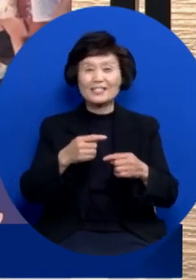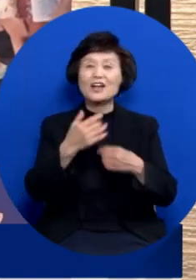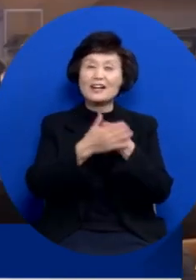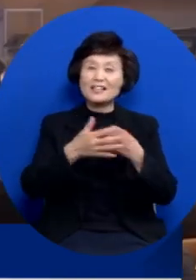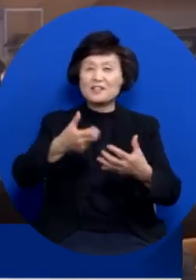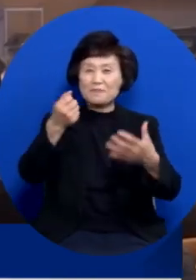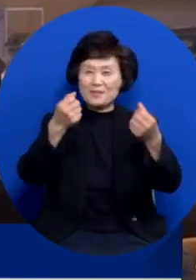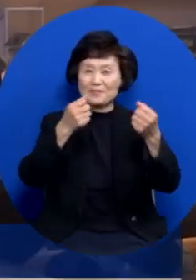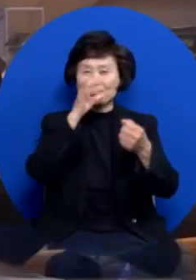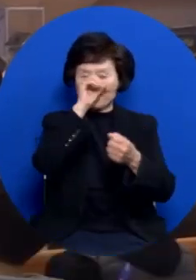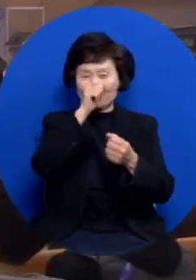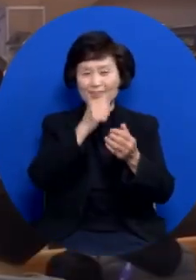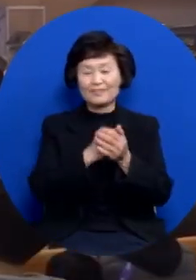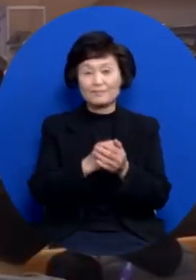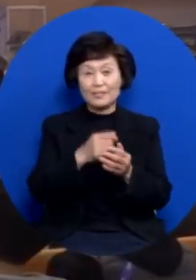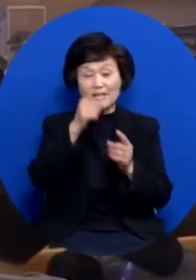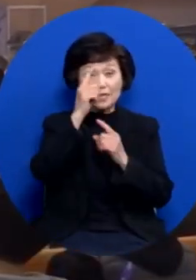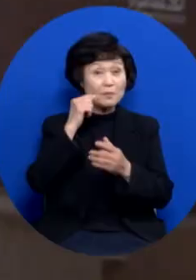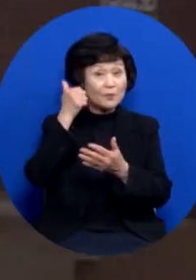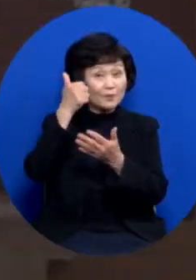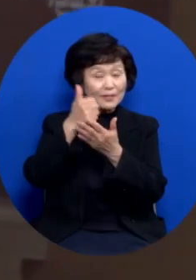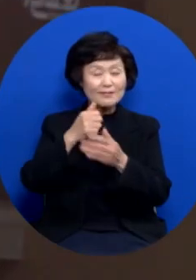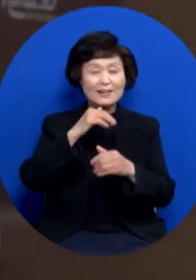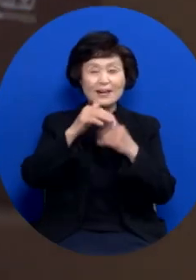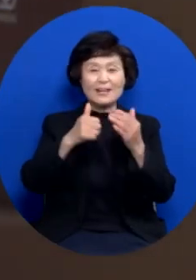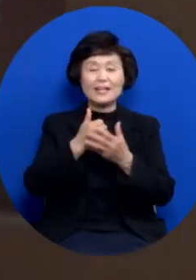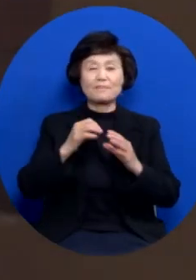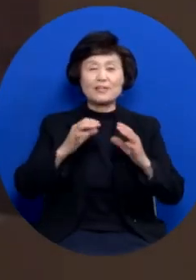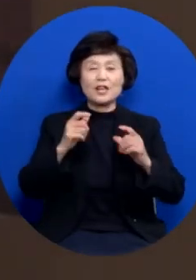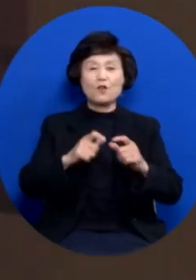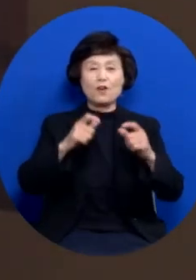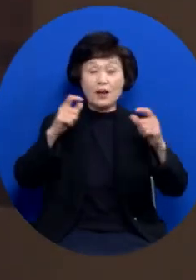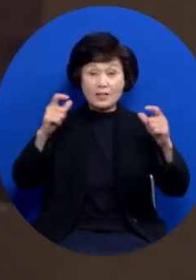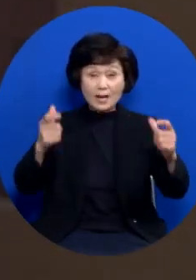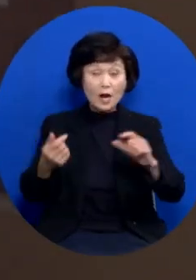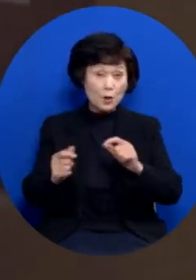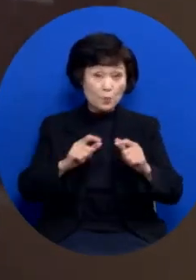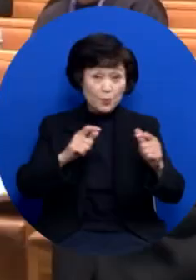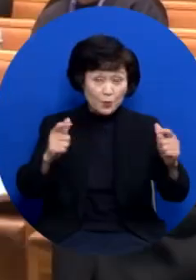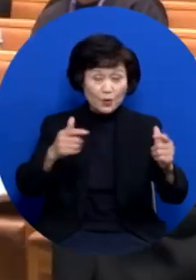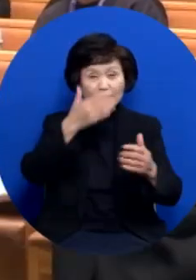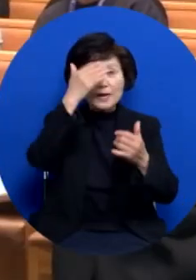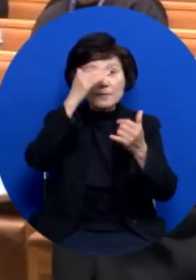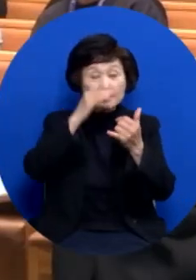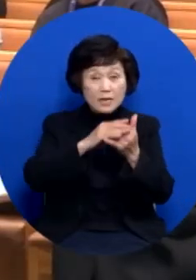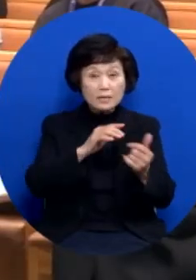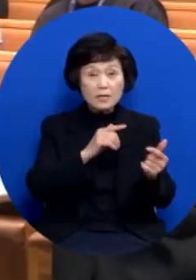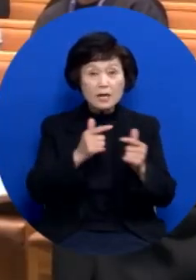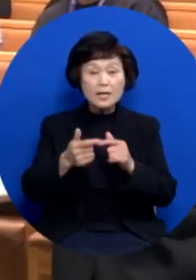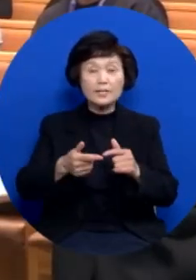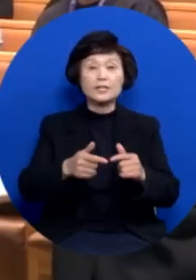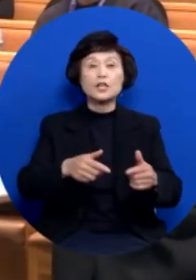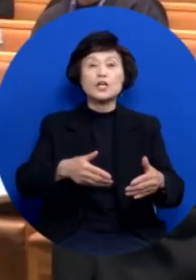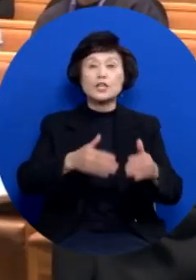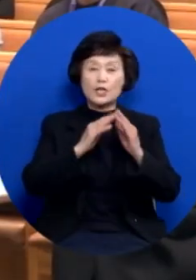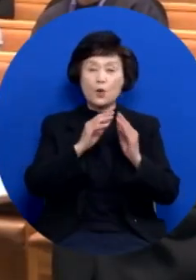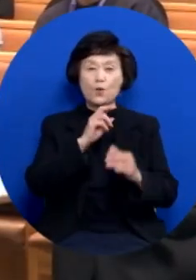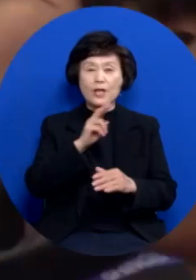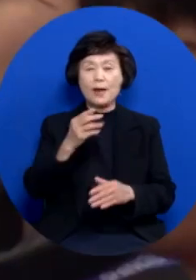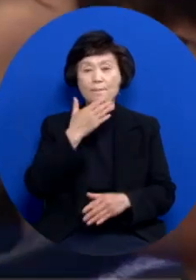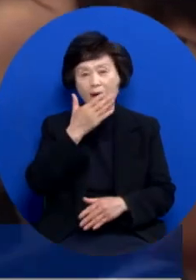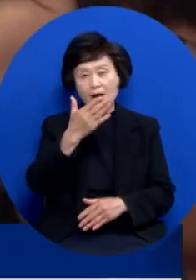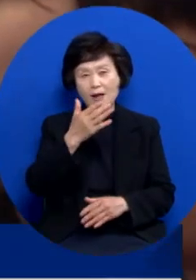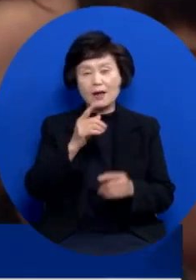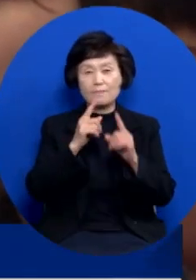좋겠습니다. 이기용 목사는 하나님 나라를 확장하는 부흥은 다음 세대를 세워야만 가능하다고 강조합니다.